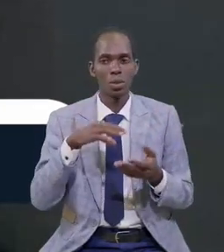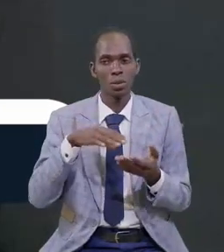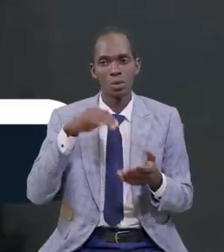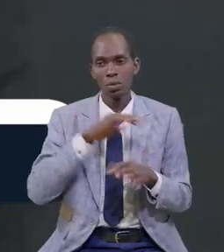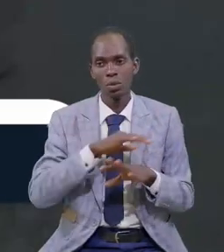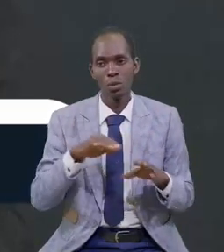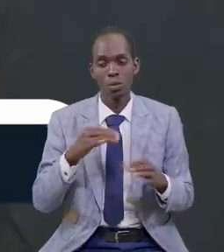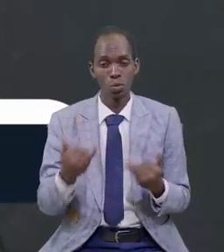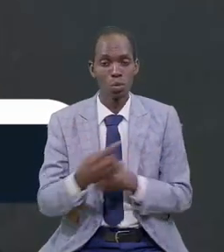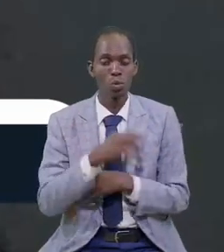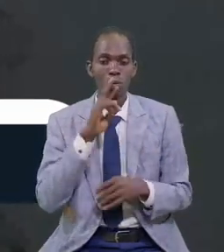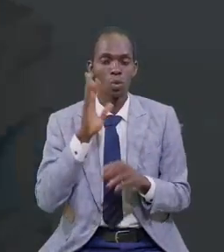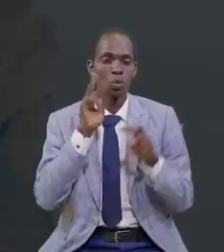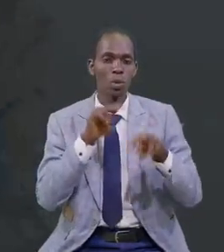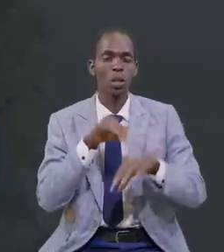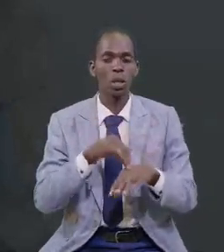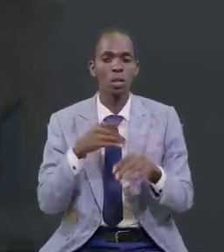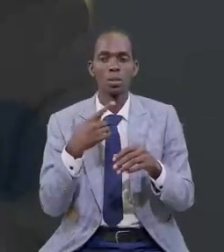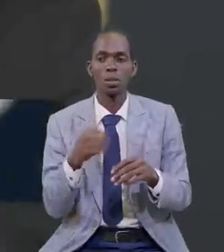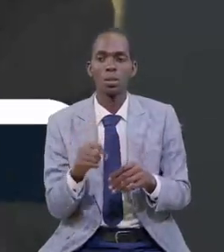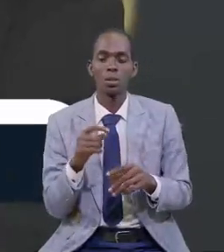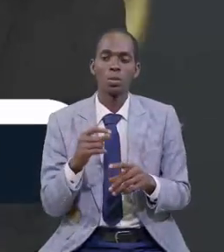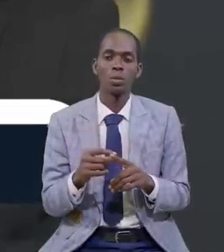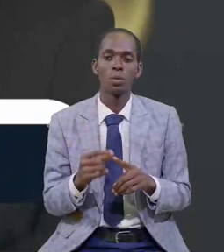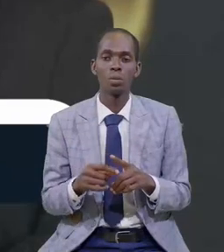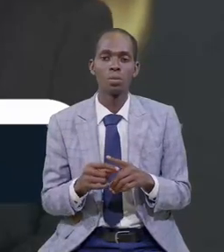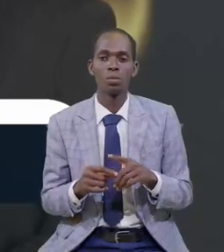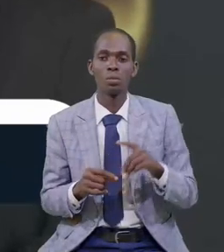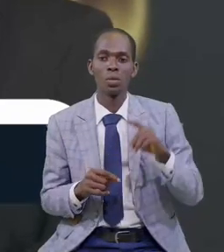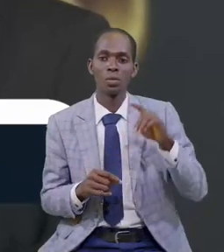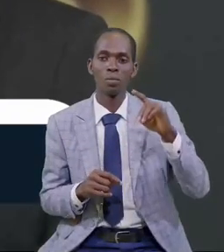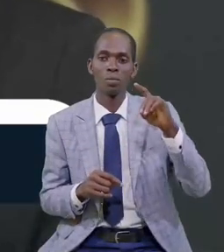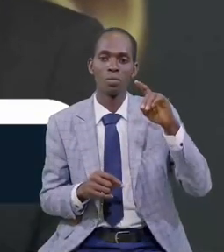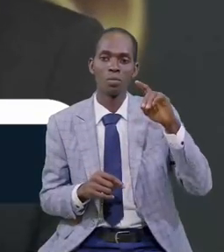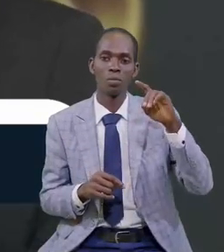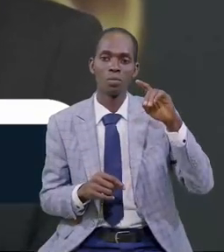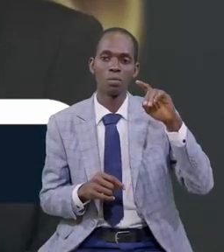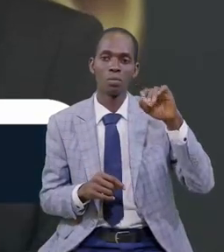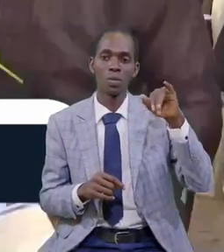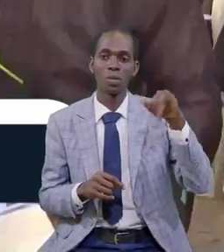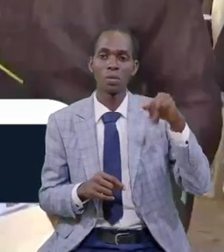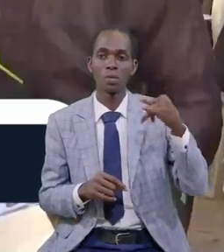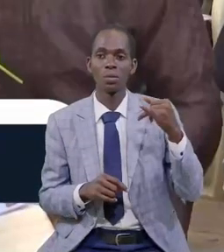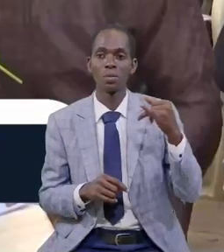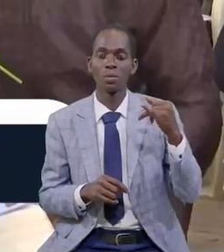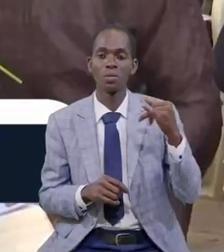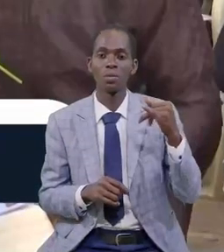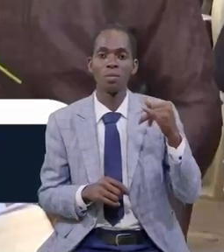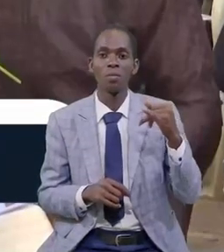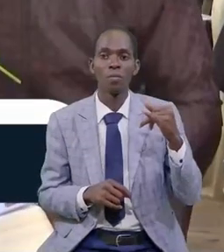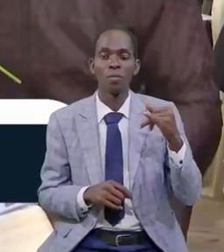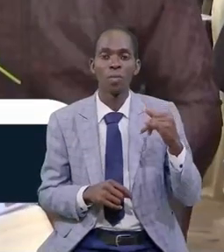avec l'alphabet l'alphabet numéro 1 Jésus le juste le